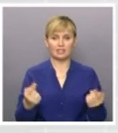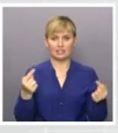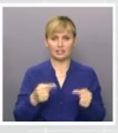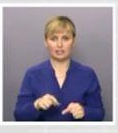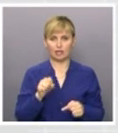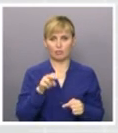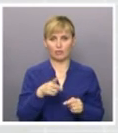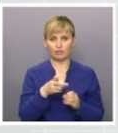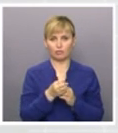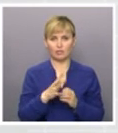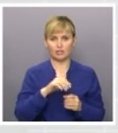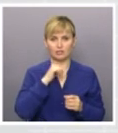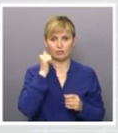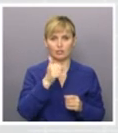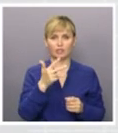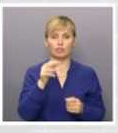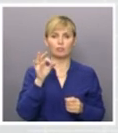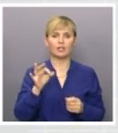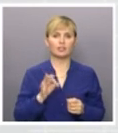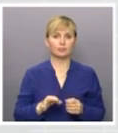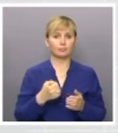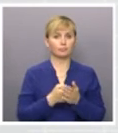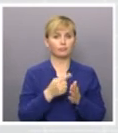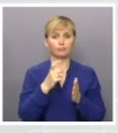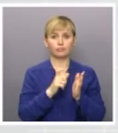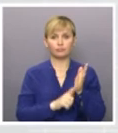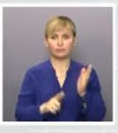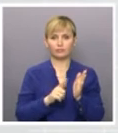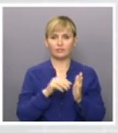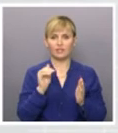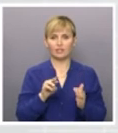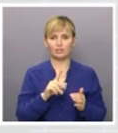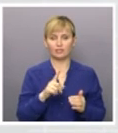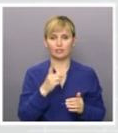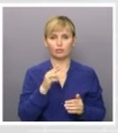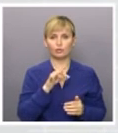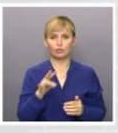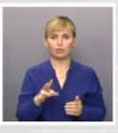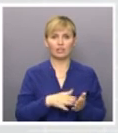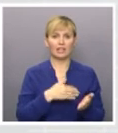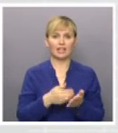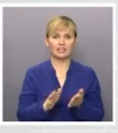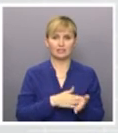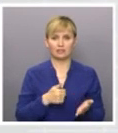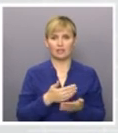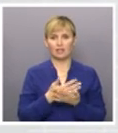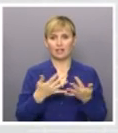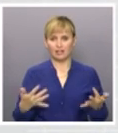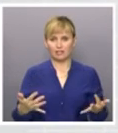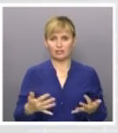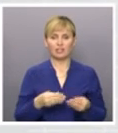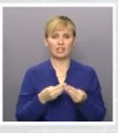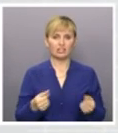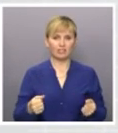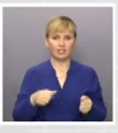апрелю 2015 года на 3%, до 177 тысяч тенге за тонну. Краски на основе сложных полиэфиров,